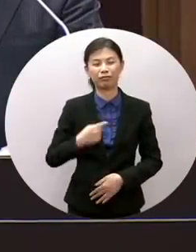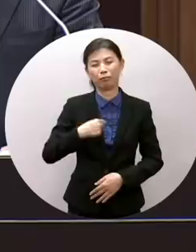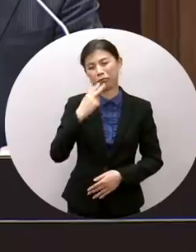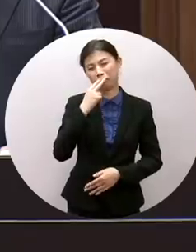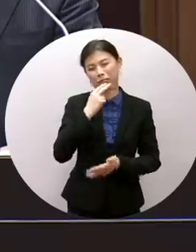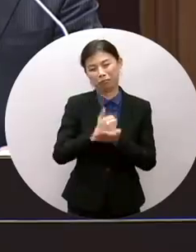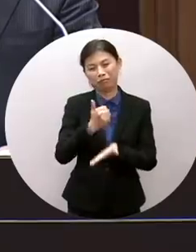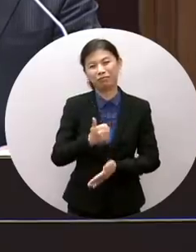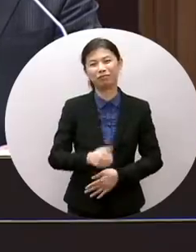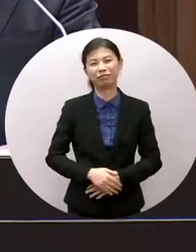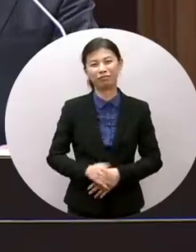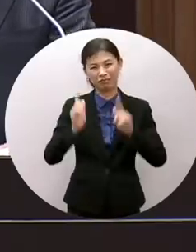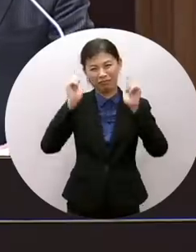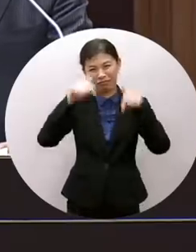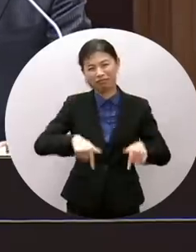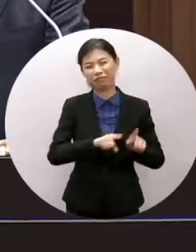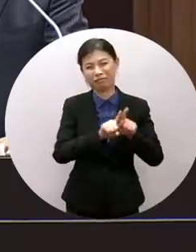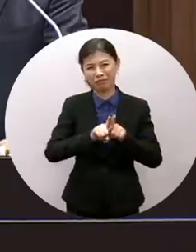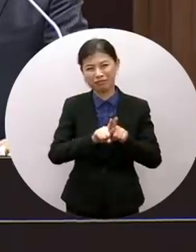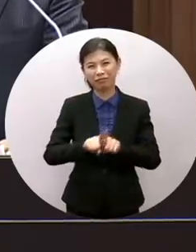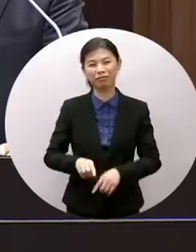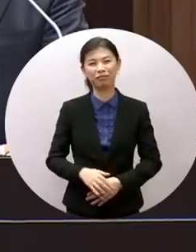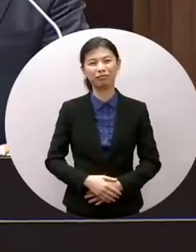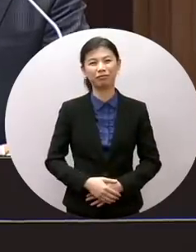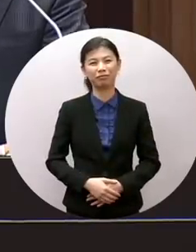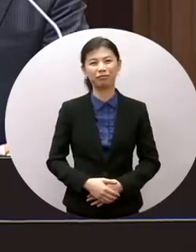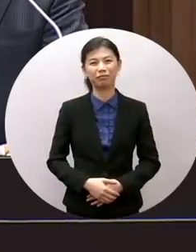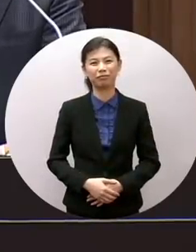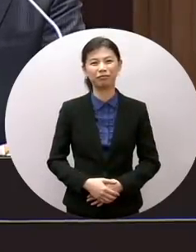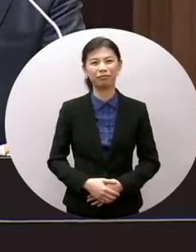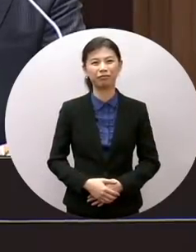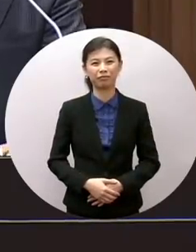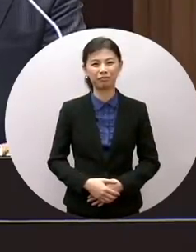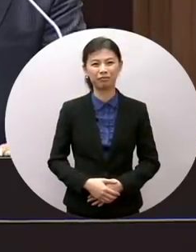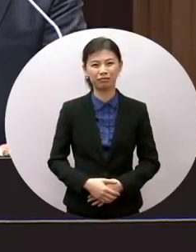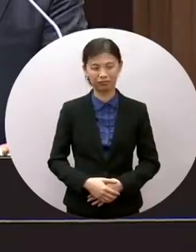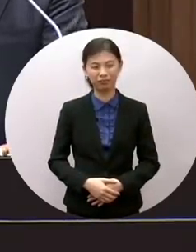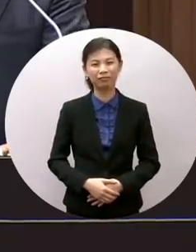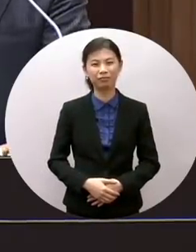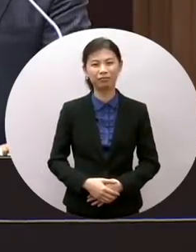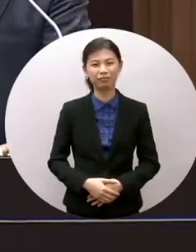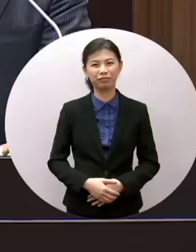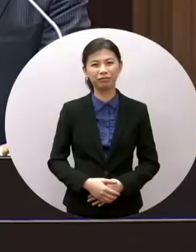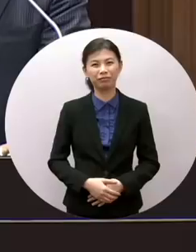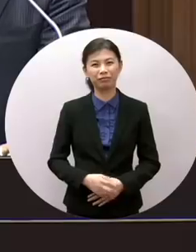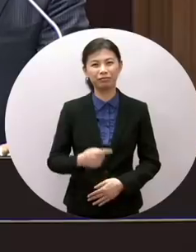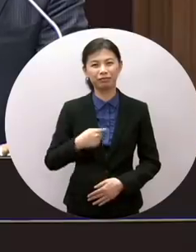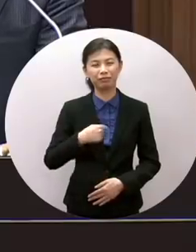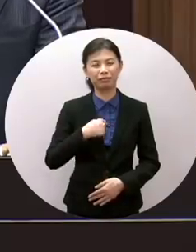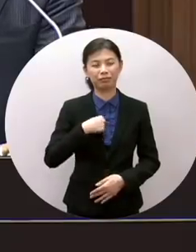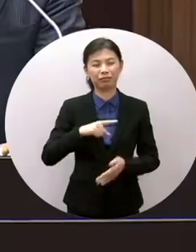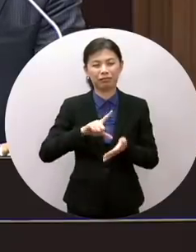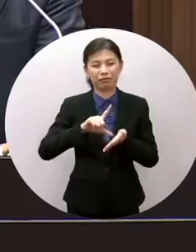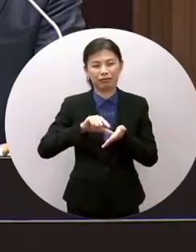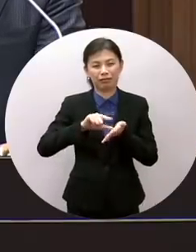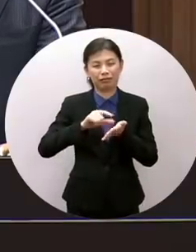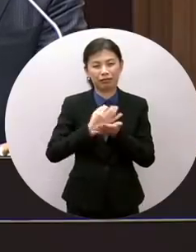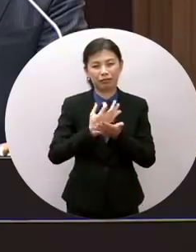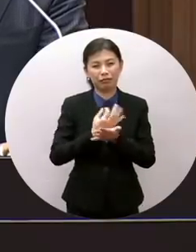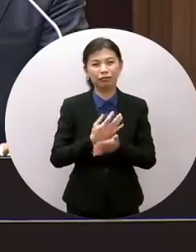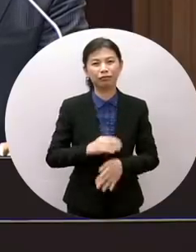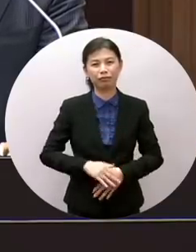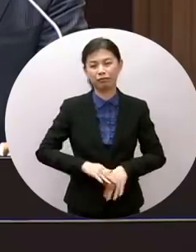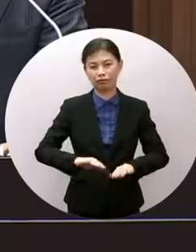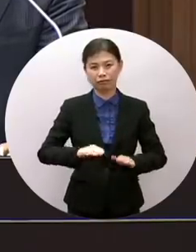幸啊！哦，整天跟你在一起哈。 那我是始终如一， 始终如一。我时间还不多，所以我很快就